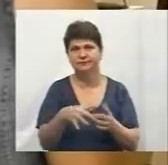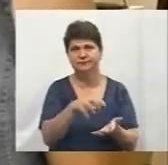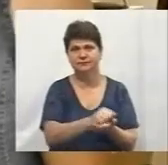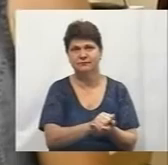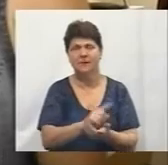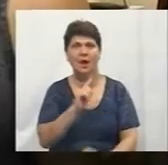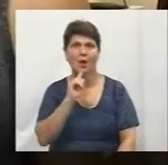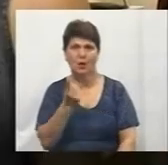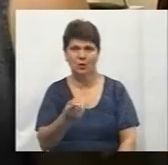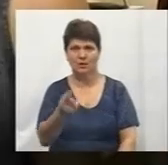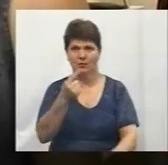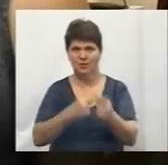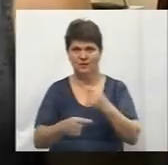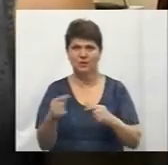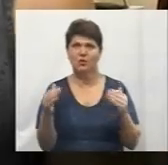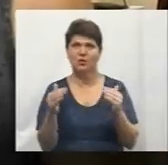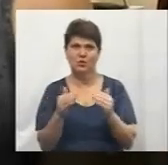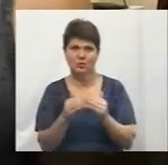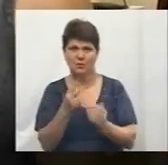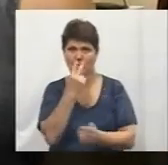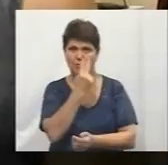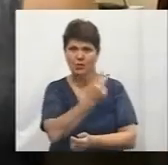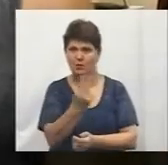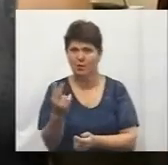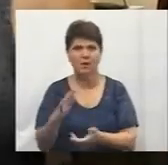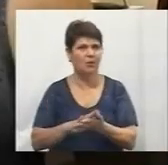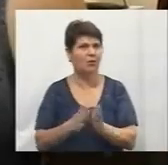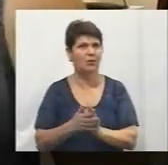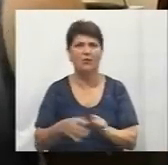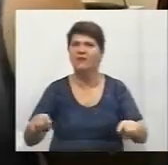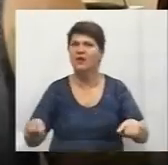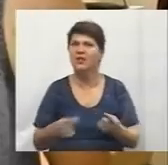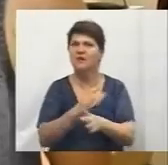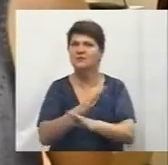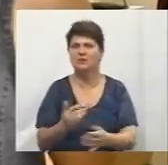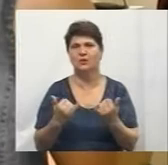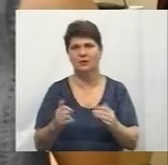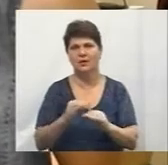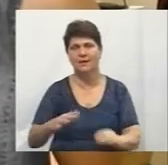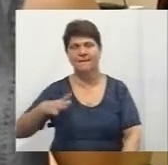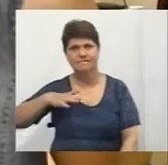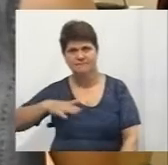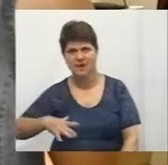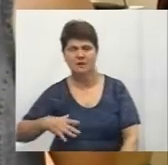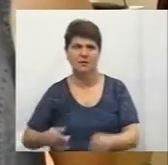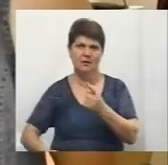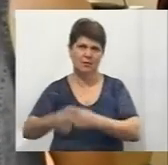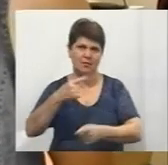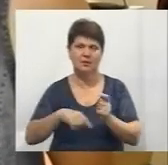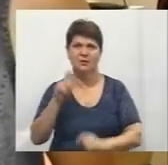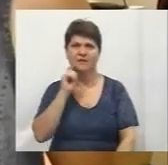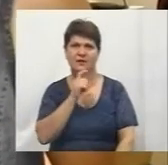я повернулася додому, побачила, що умови там не створені для таких діток, і мусила переїхати назад до